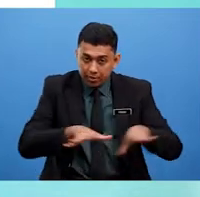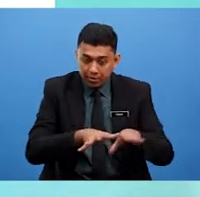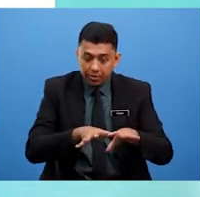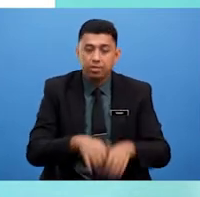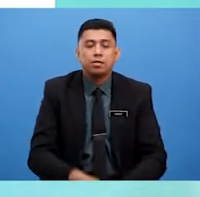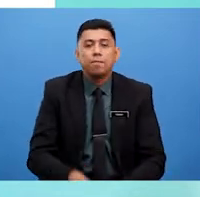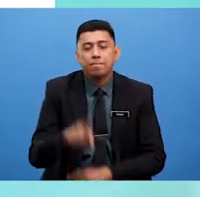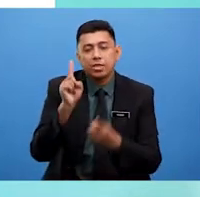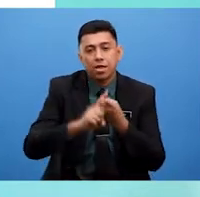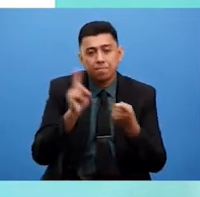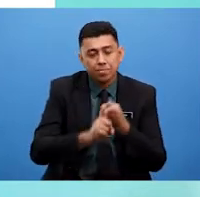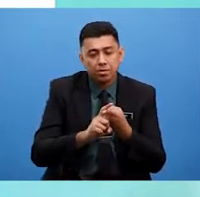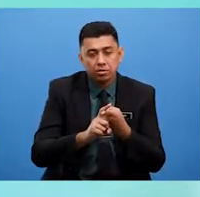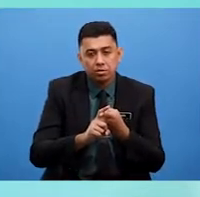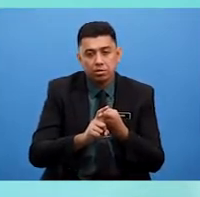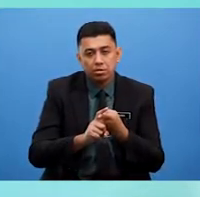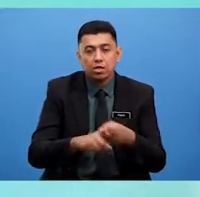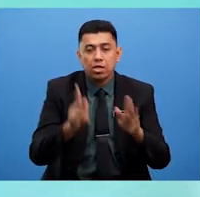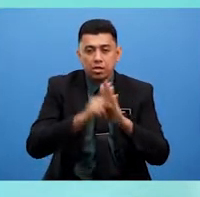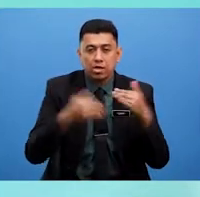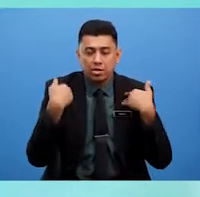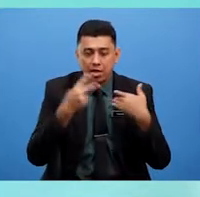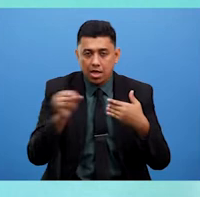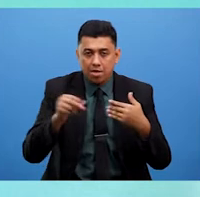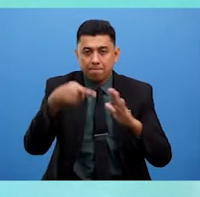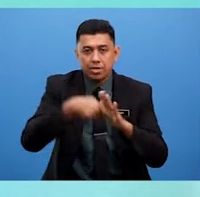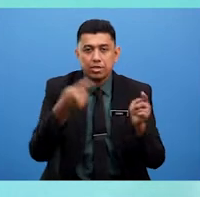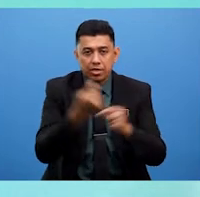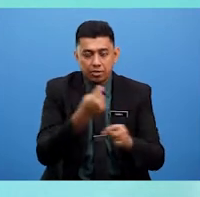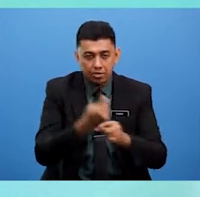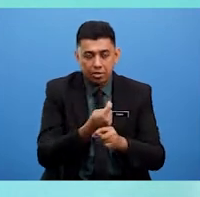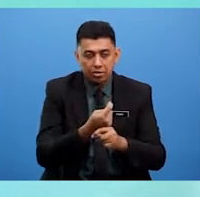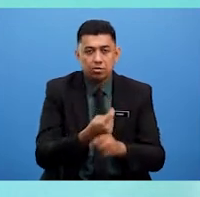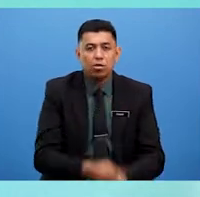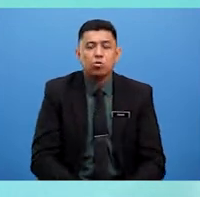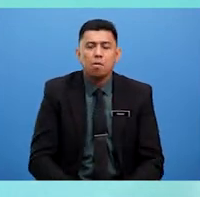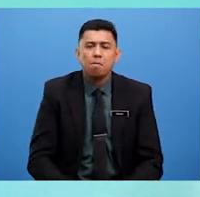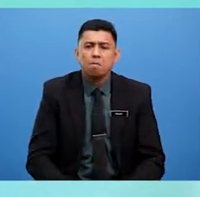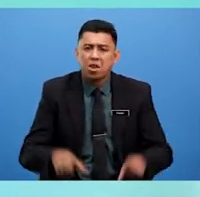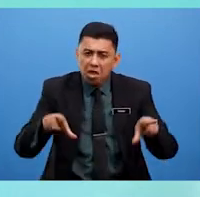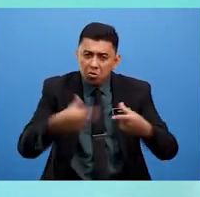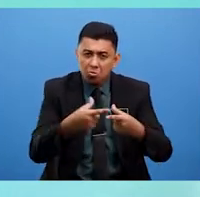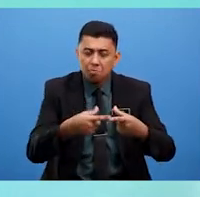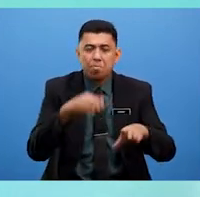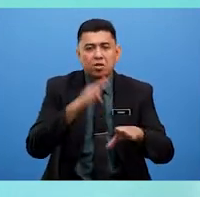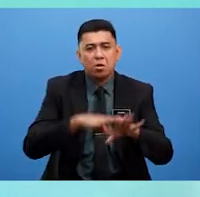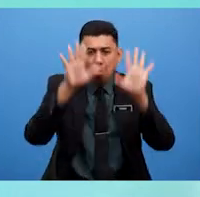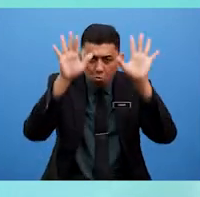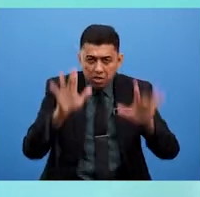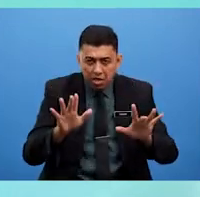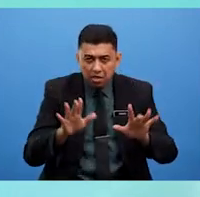ialah yang pertama, situasi pertandingan. Contohnya, pertandingan berlangsung pada hari